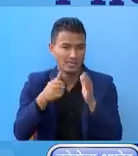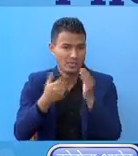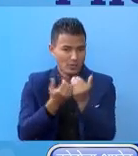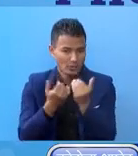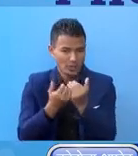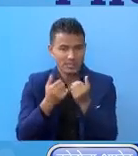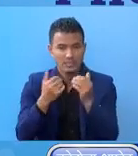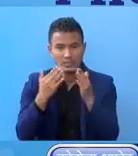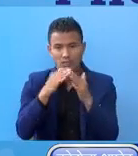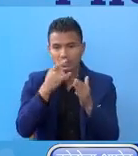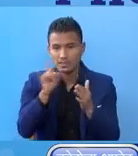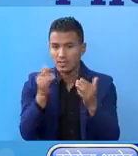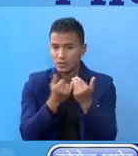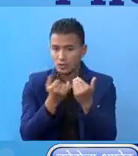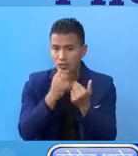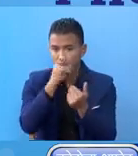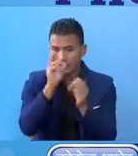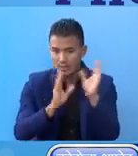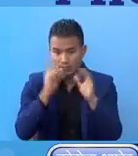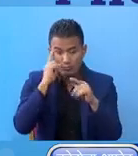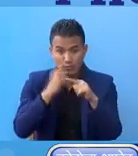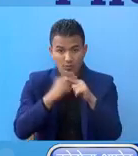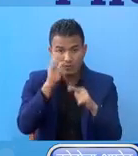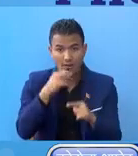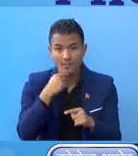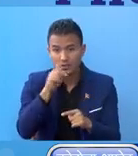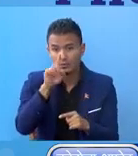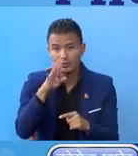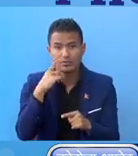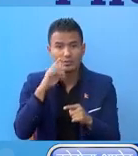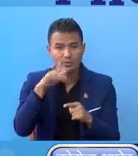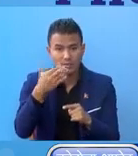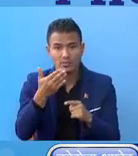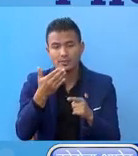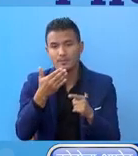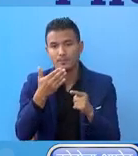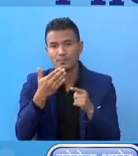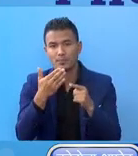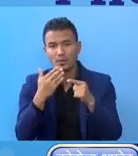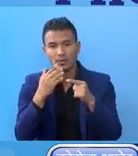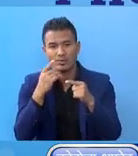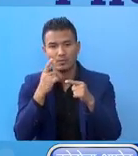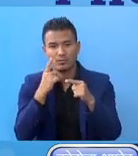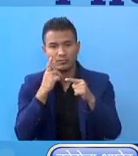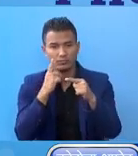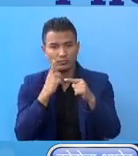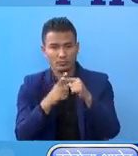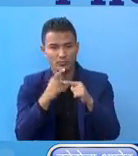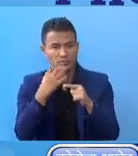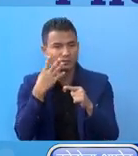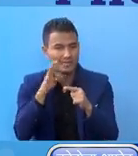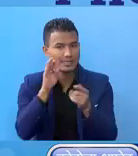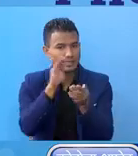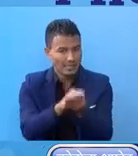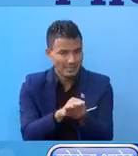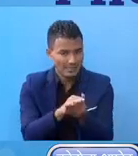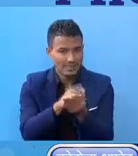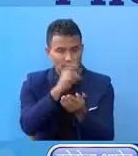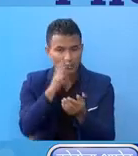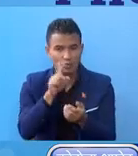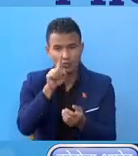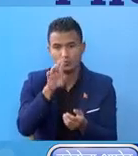र यदि पोजिटिभ आएमा 14 दिनपछि टेस्ट नगरी 10 दिनको दिन पोजिटिभ आयो भने अर्को 4 दिन राख्ने